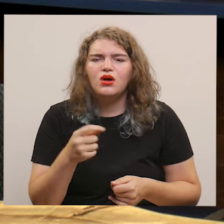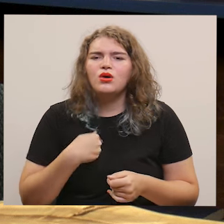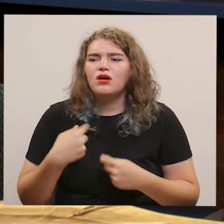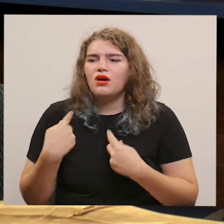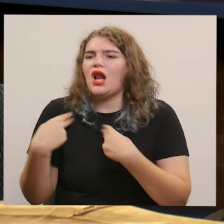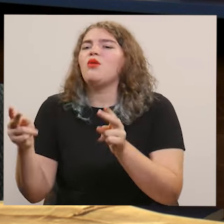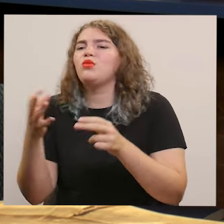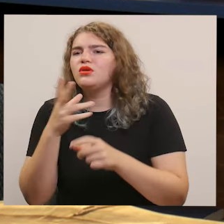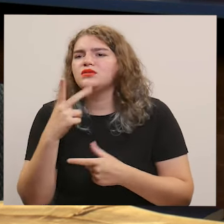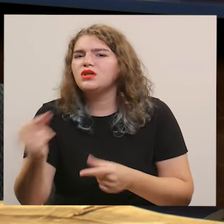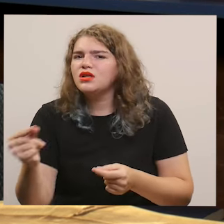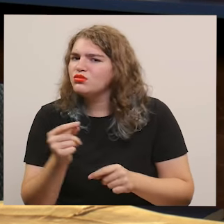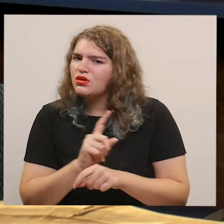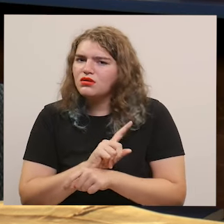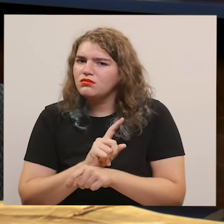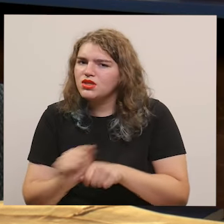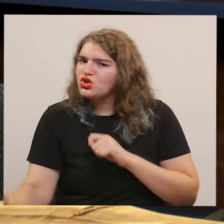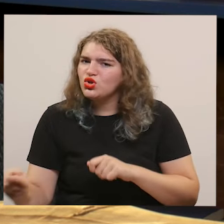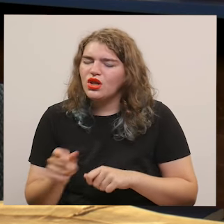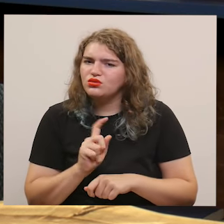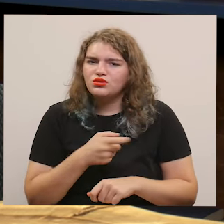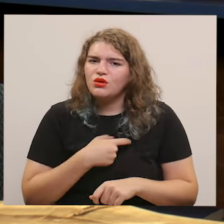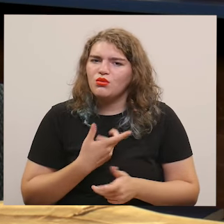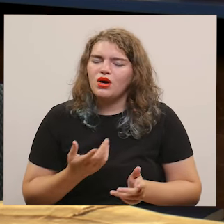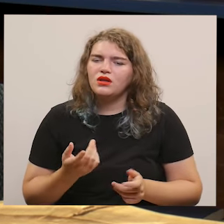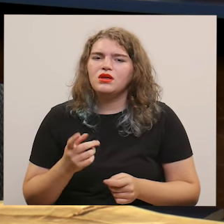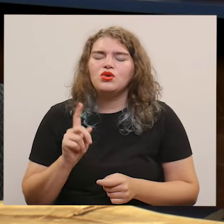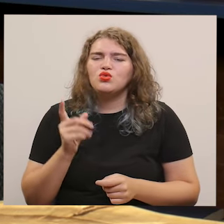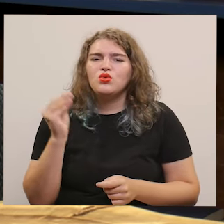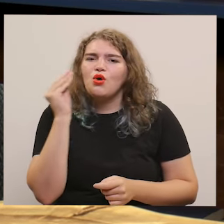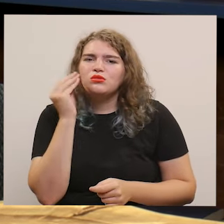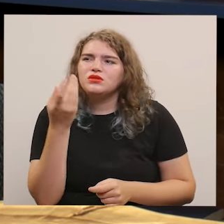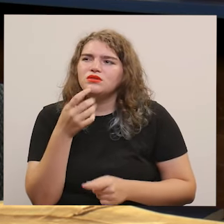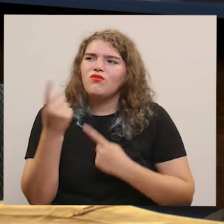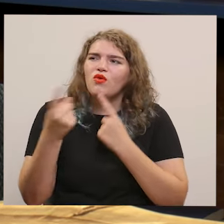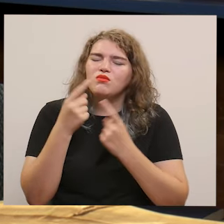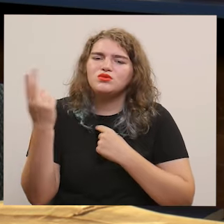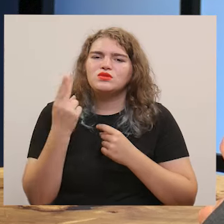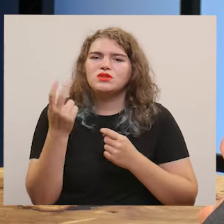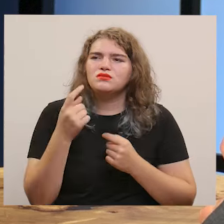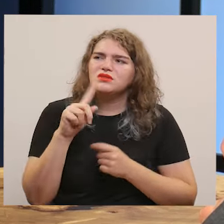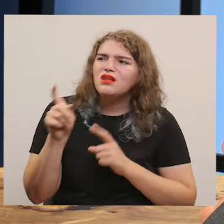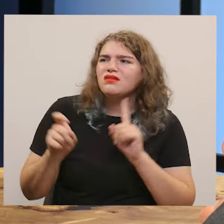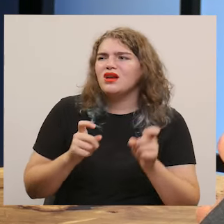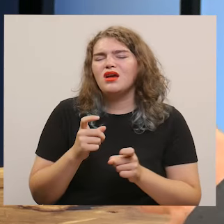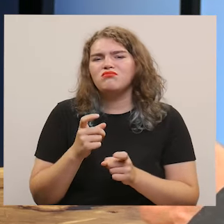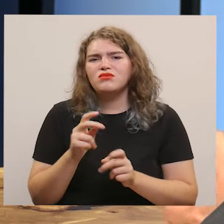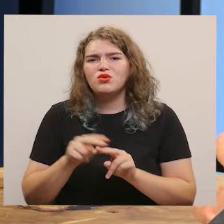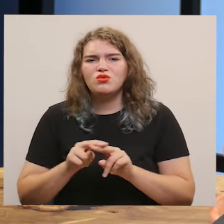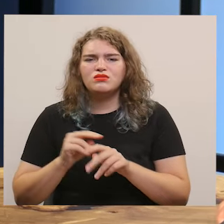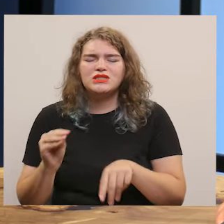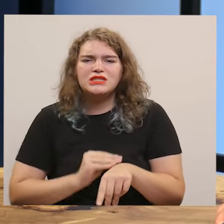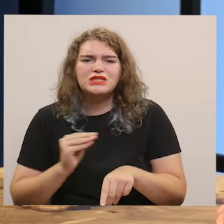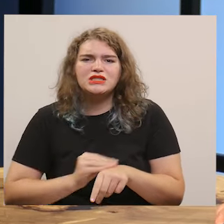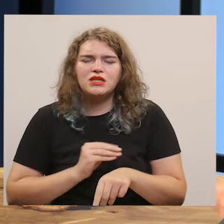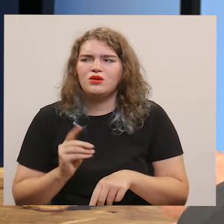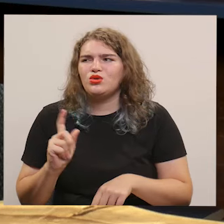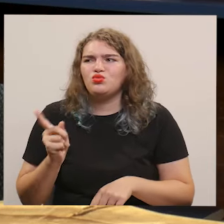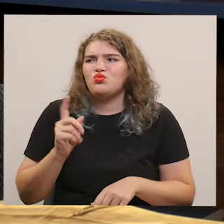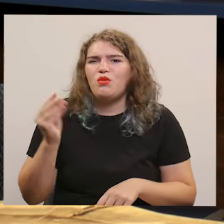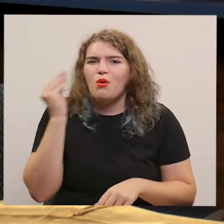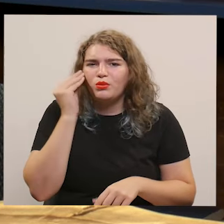vorba. Nu eram obișnuită să vorbesc cu Dumnezeu, să-i spun ce gândesc, ce simt, să-L întreb. Nu eram obișnuită să fac